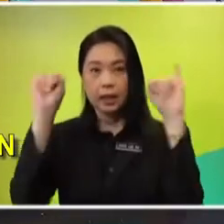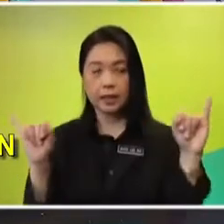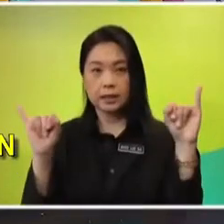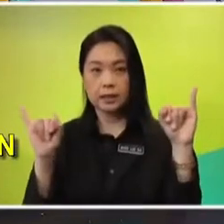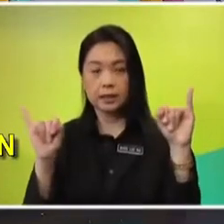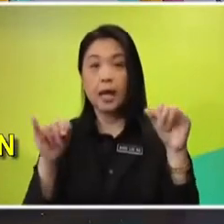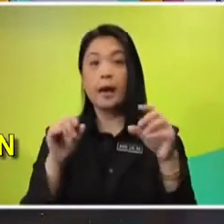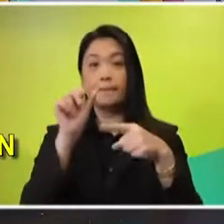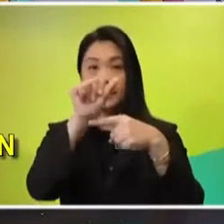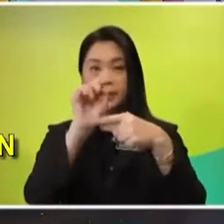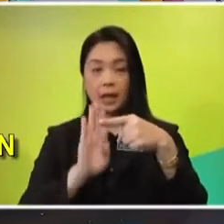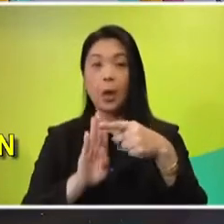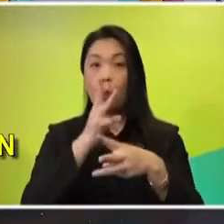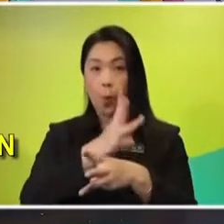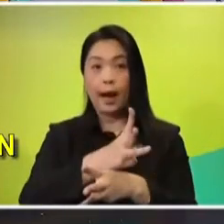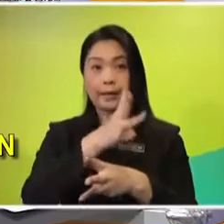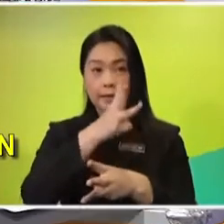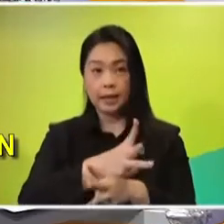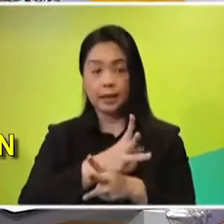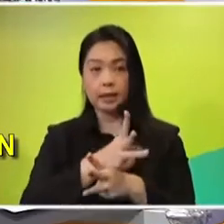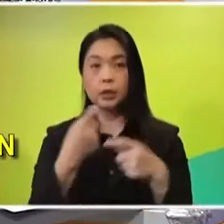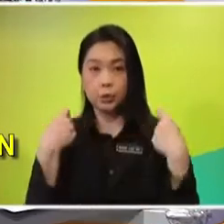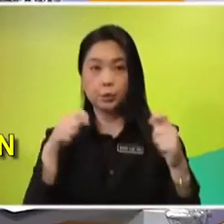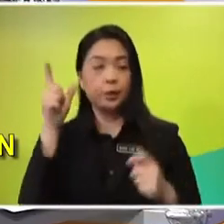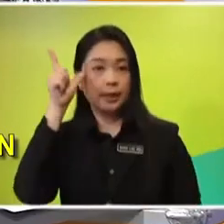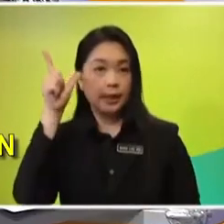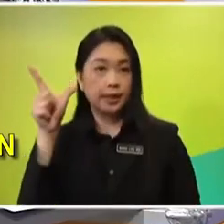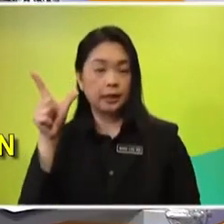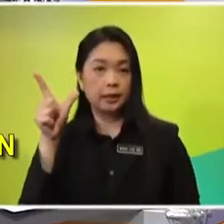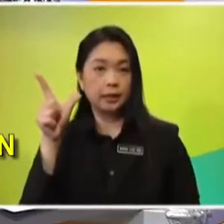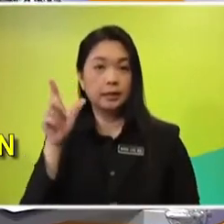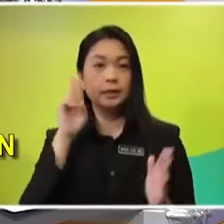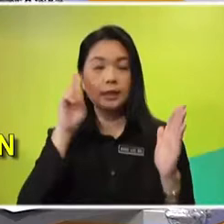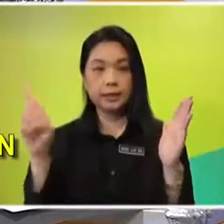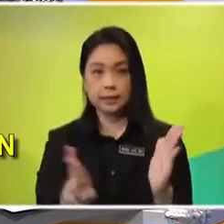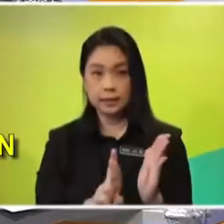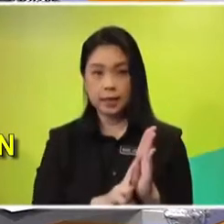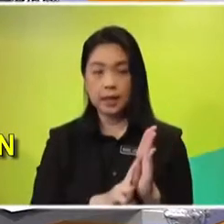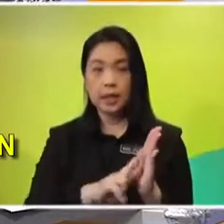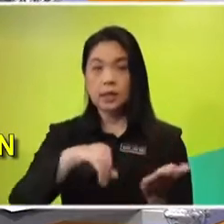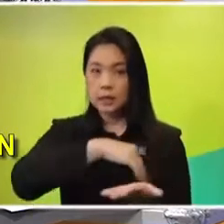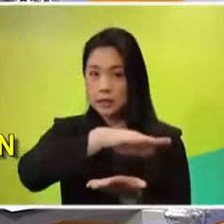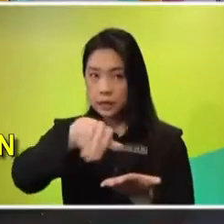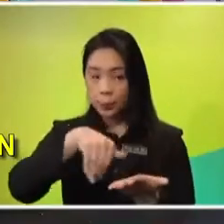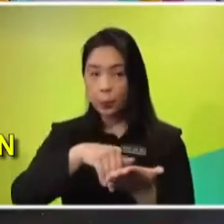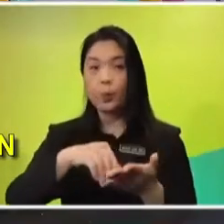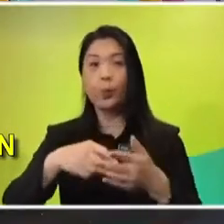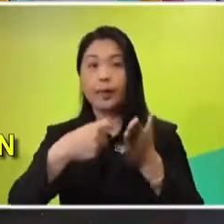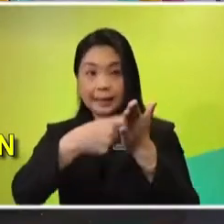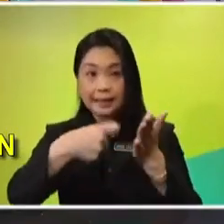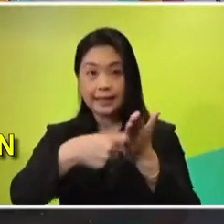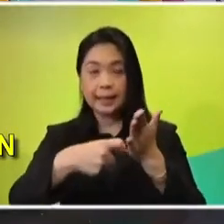pecahan wajar. Cuba lihat kepada rajah tu, semuanya nilai pengangka lebih